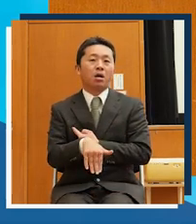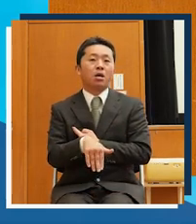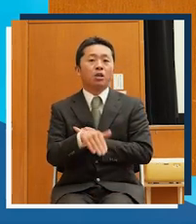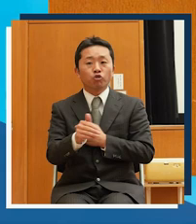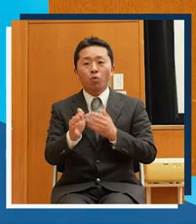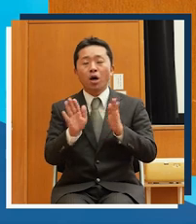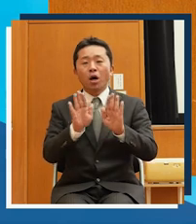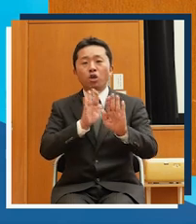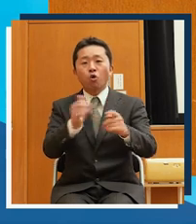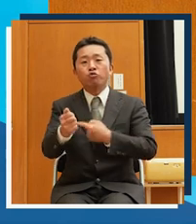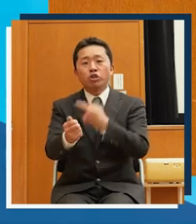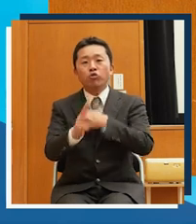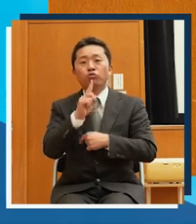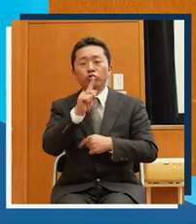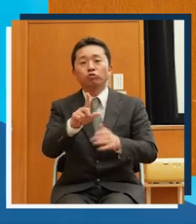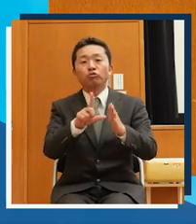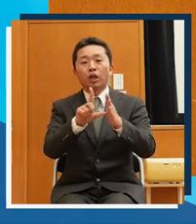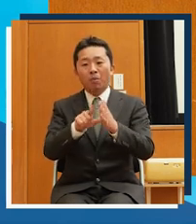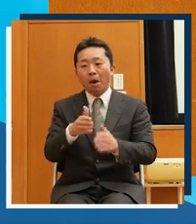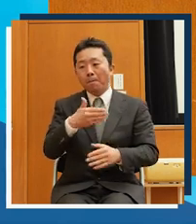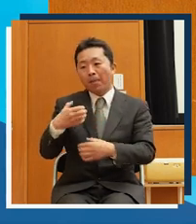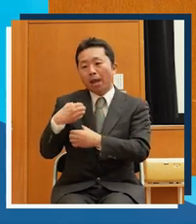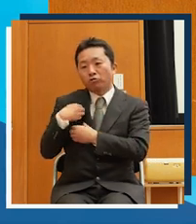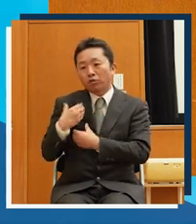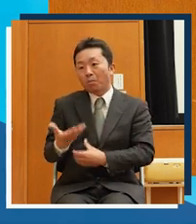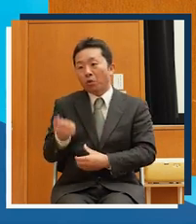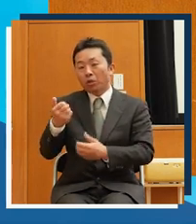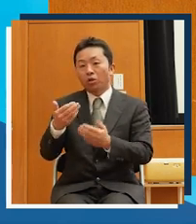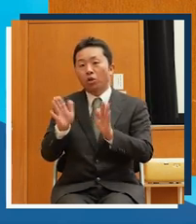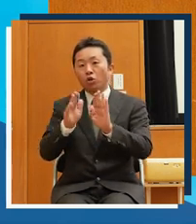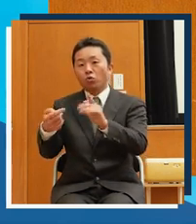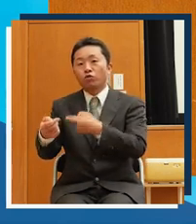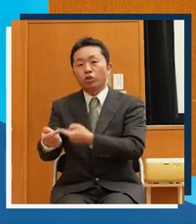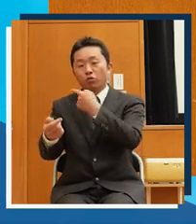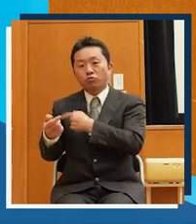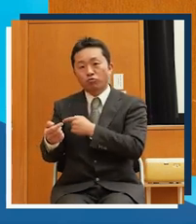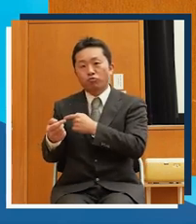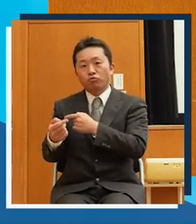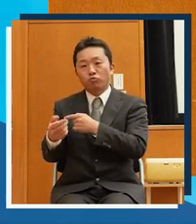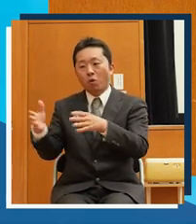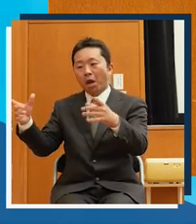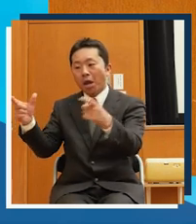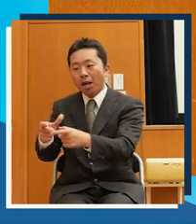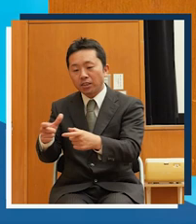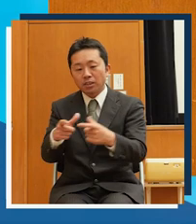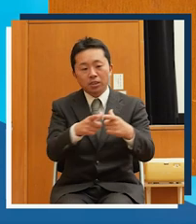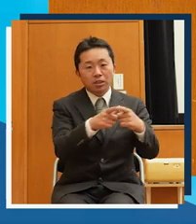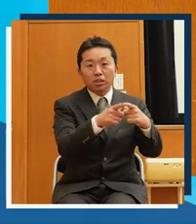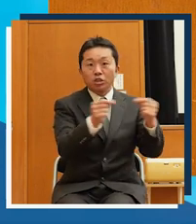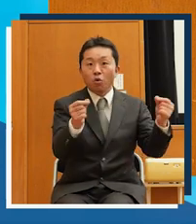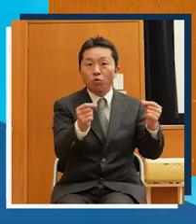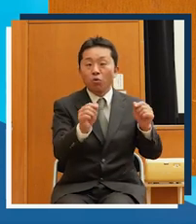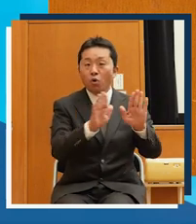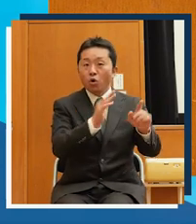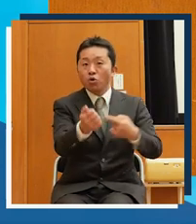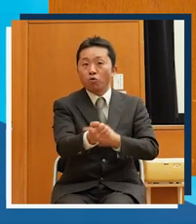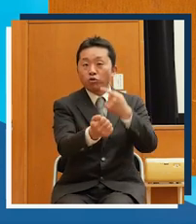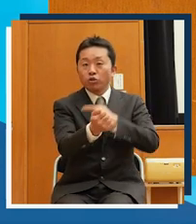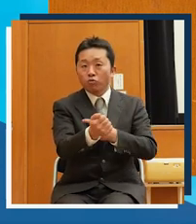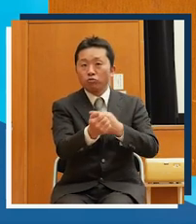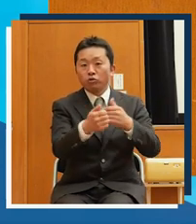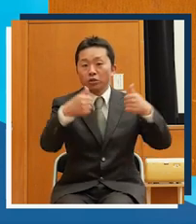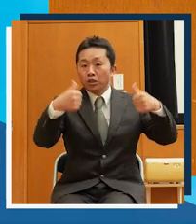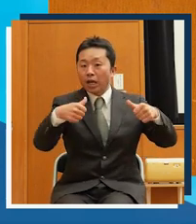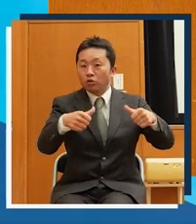抑止力というのであれば米軍の持ってる抑止力を減らし自分たちが日本国の抑止力としてえ対当な関係になろう